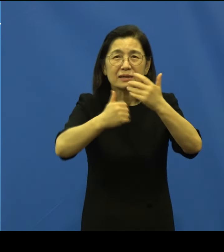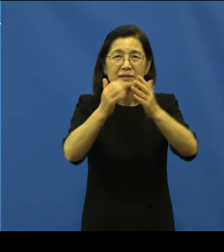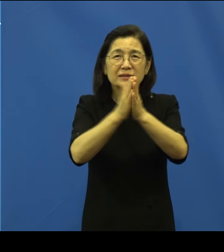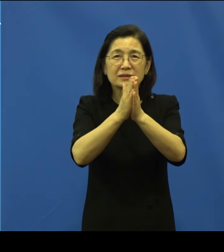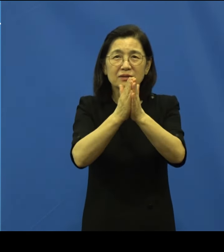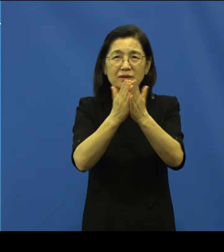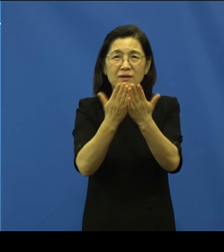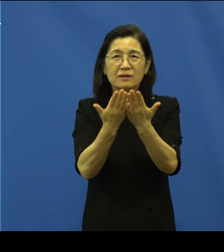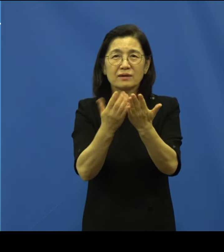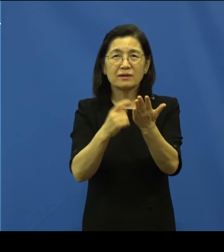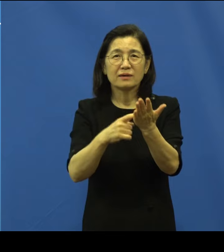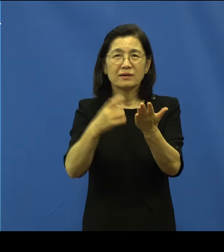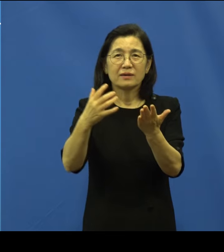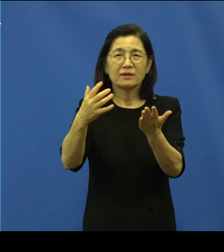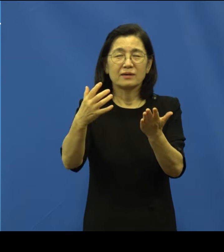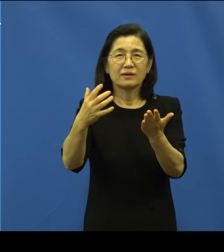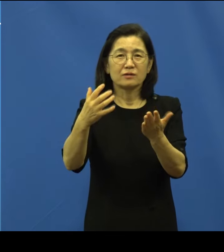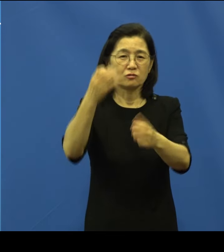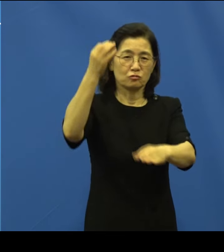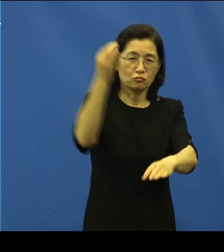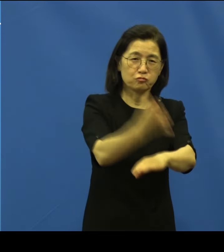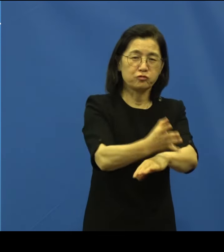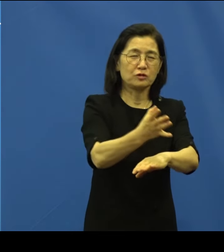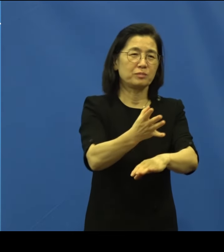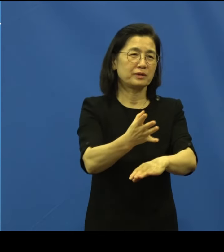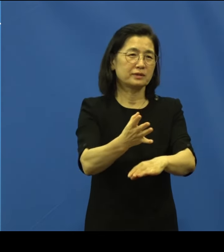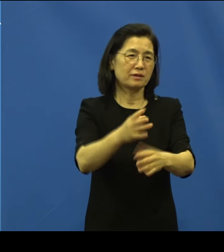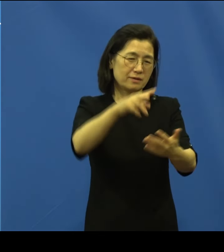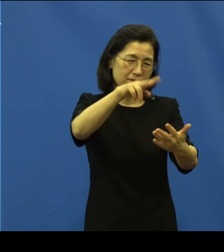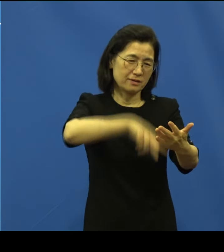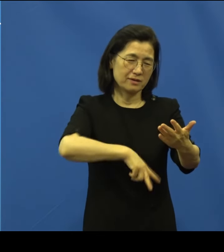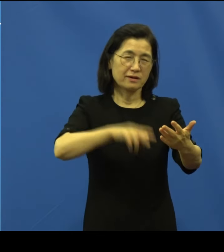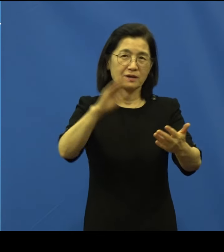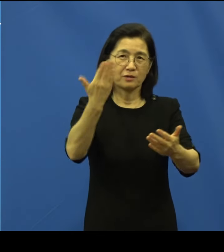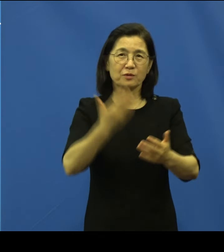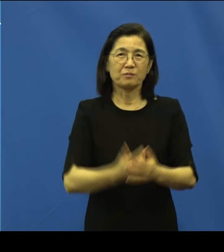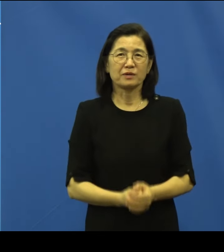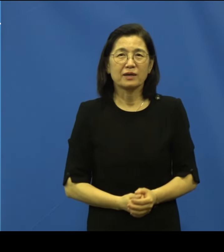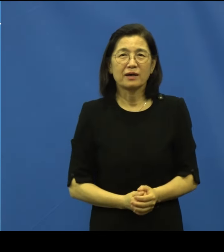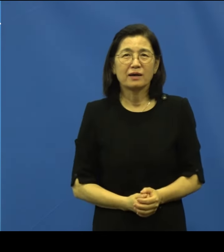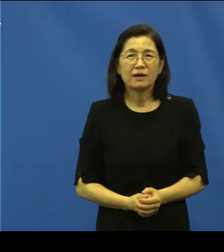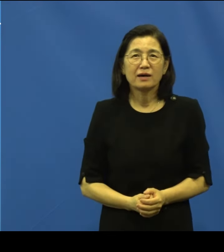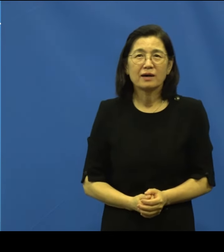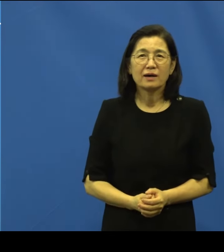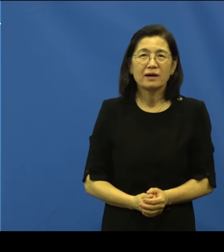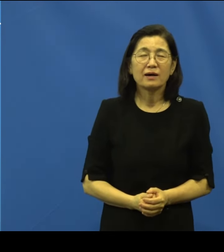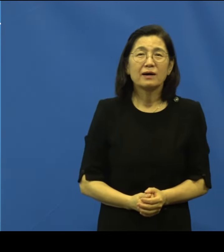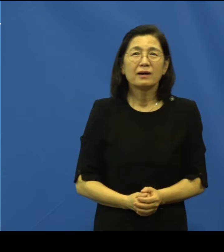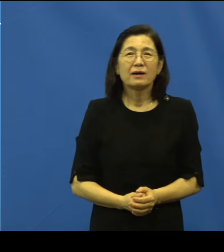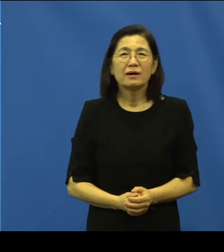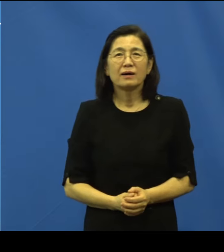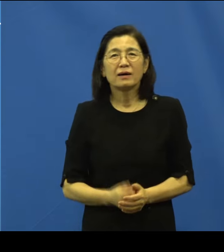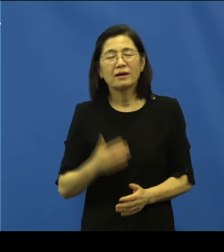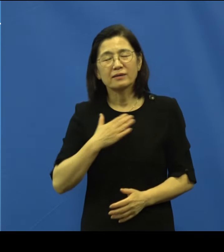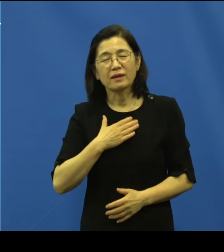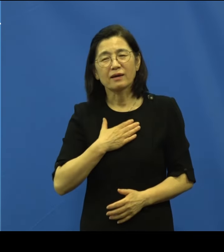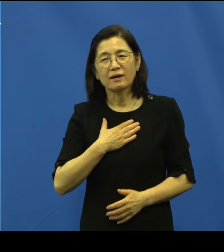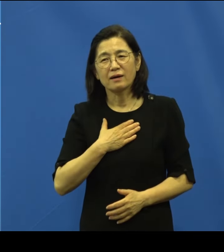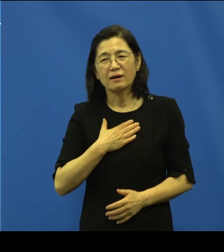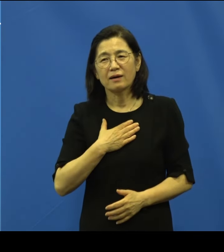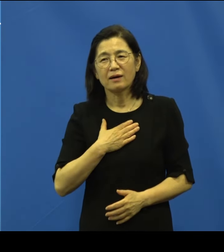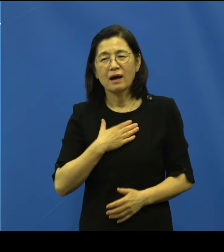제가 우리 교회 부임해가지고 한번 하고 싶은데 못한 게 하나 있어. 그게 뭐냐면 말씀 묵상 세미나예요. 제가